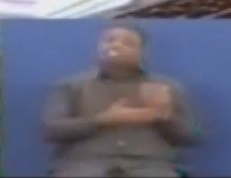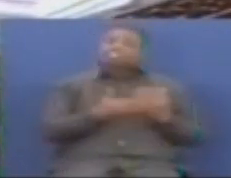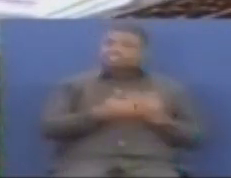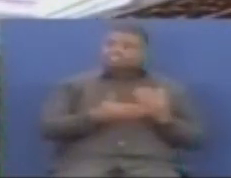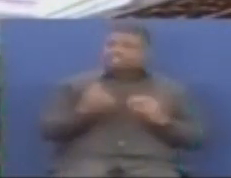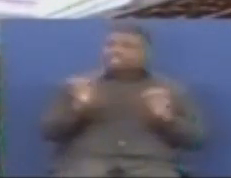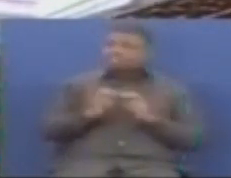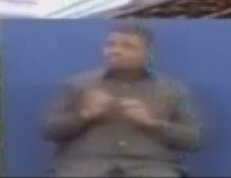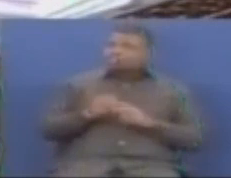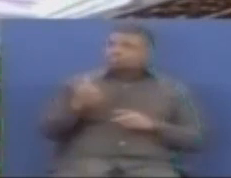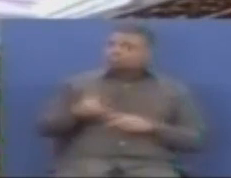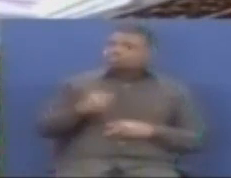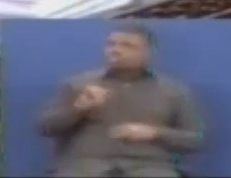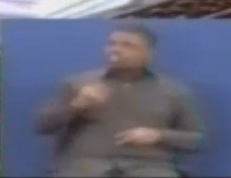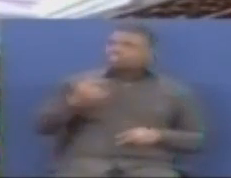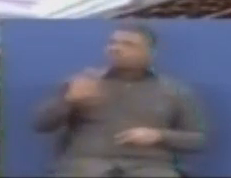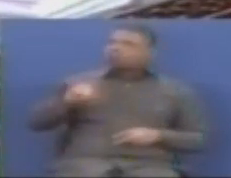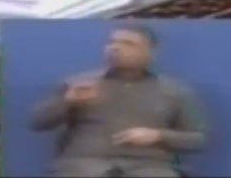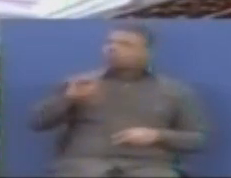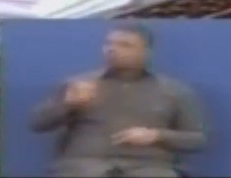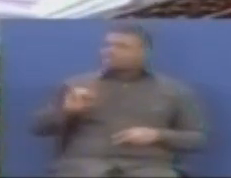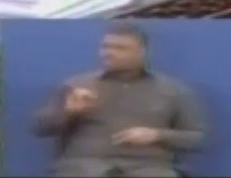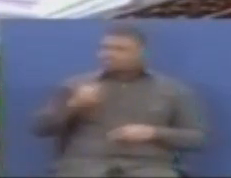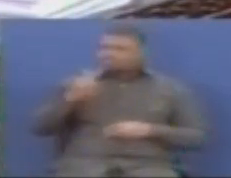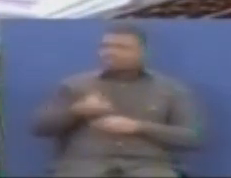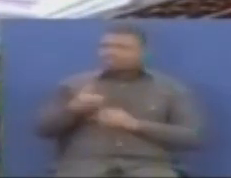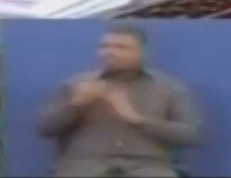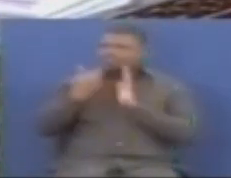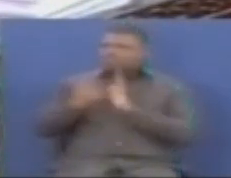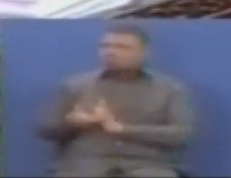tumeshaainisha kijiji cha Itumbi kwa sababu ni kijiji cha mfano kwa